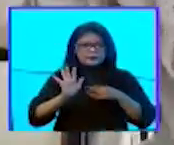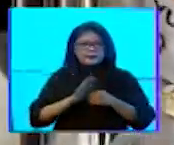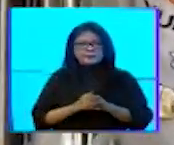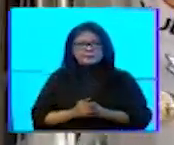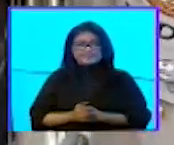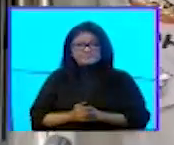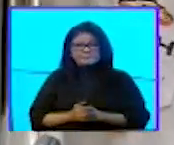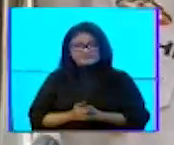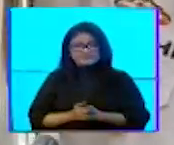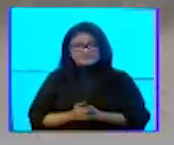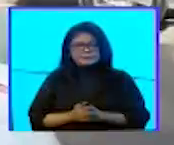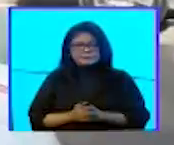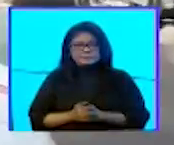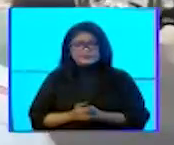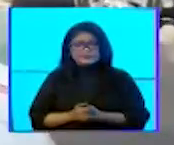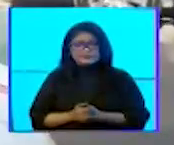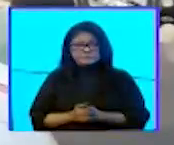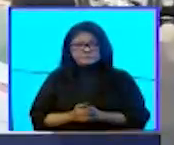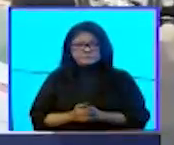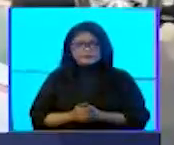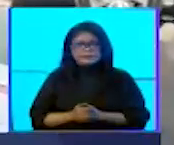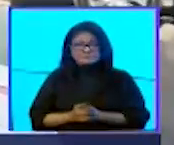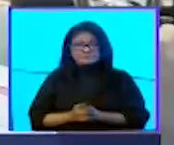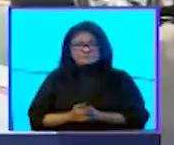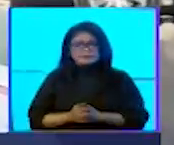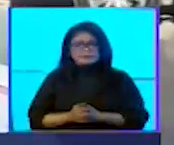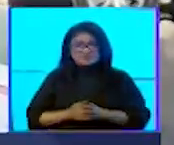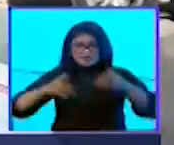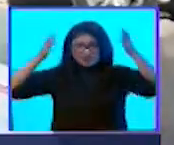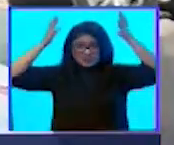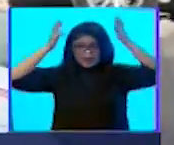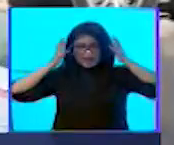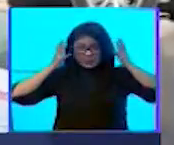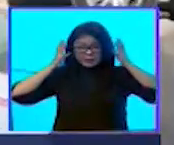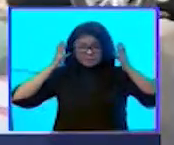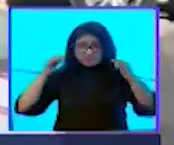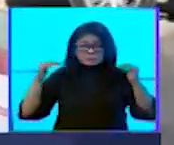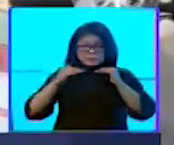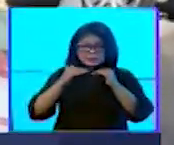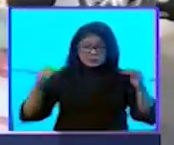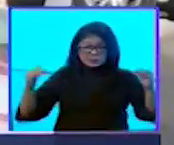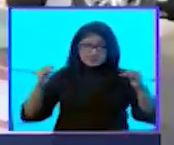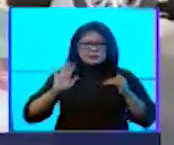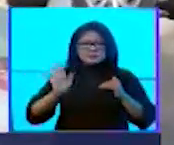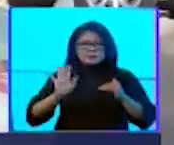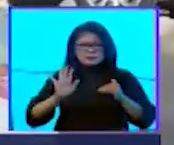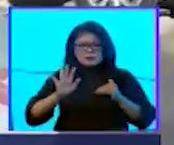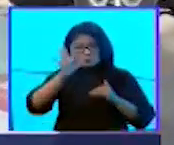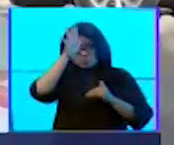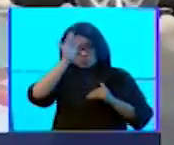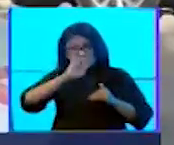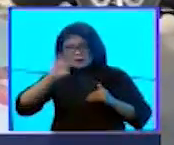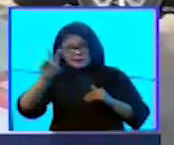raya. Bahwa menggunakan helm yang tidak standar dan bahkan bisa menjadi perhatian orang lain, ini